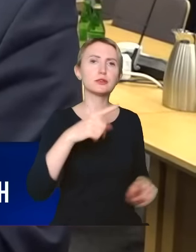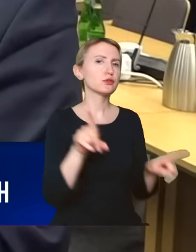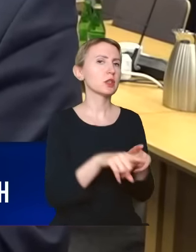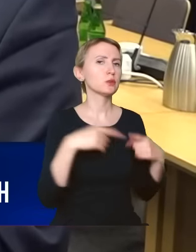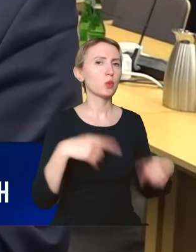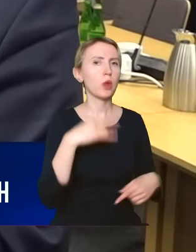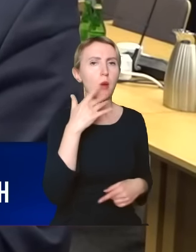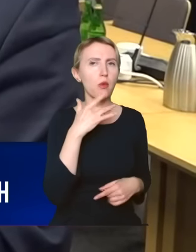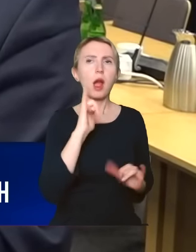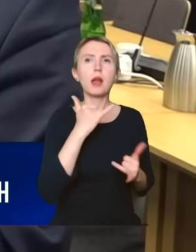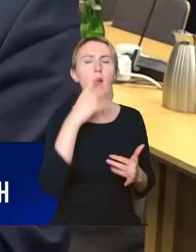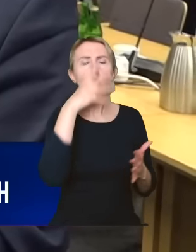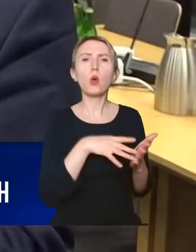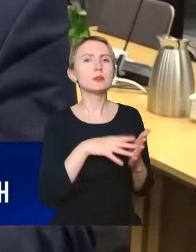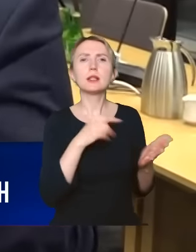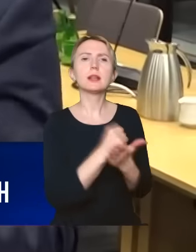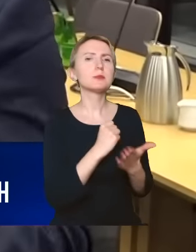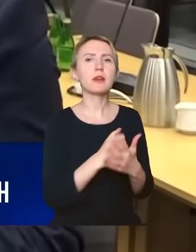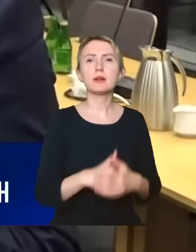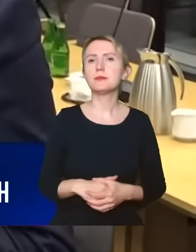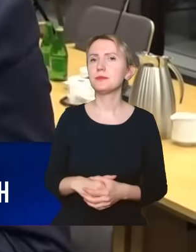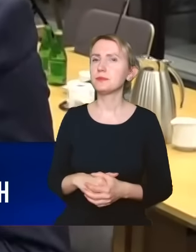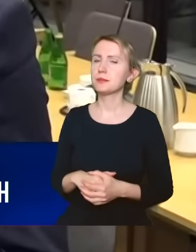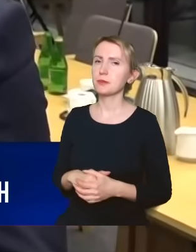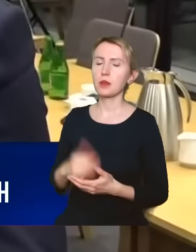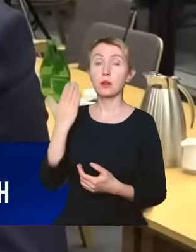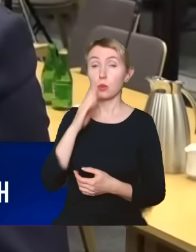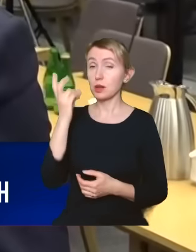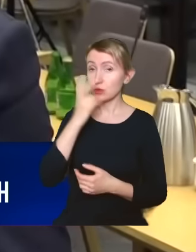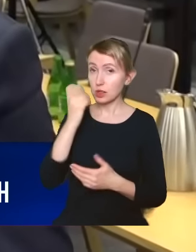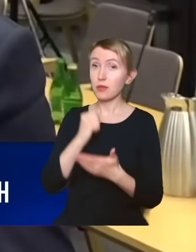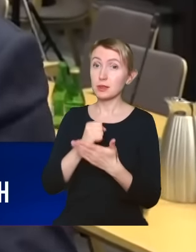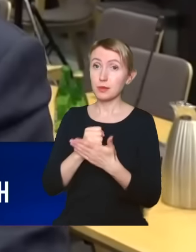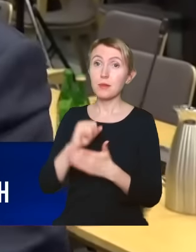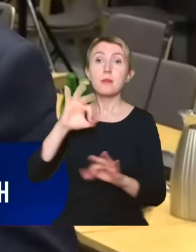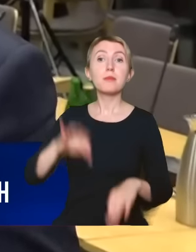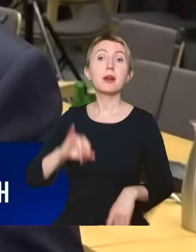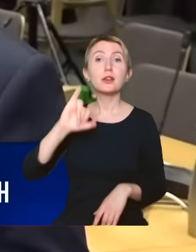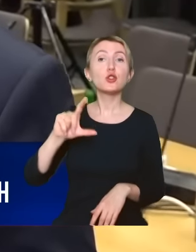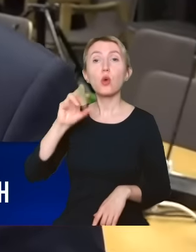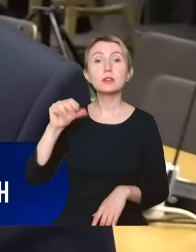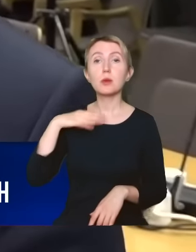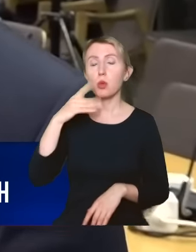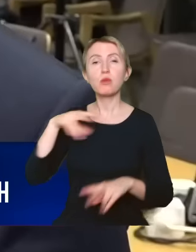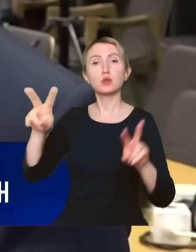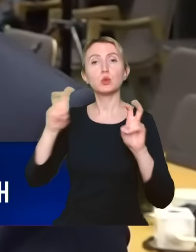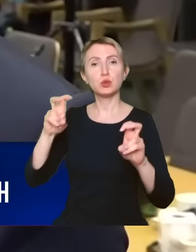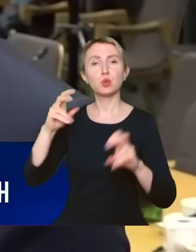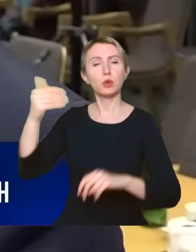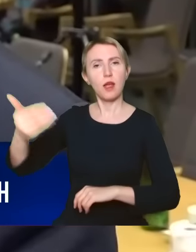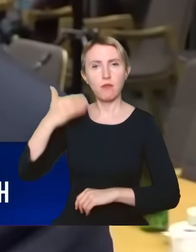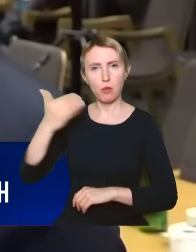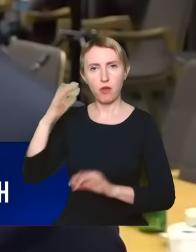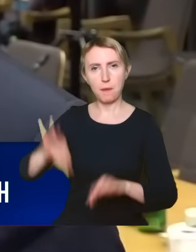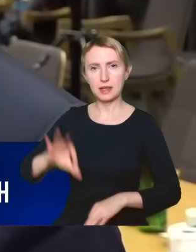powiedział. Jak pan ocenia tę sprawę? No to był w ogóle bardzo ciekawy fragment, bo pan Joński twierdził, że cytuje wypowiedzi Jacka